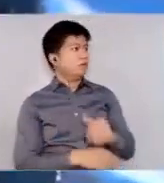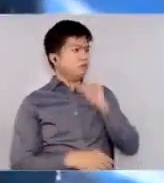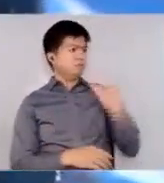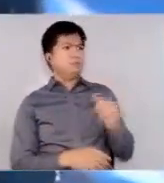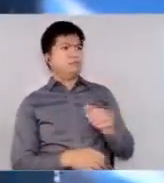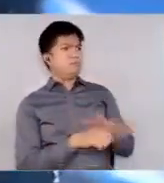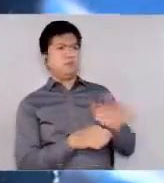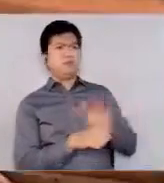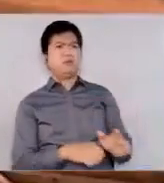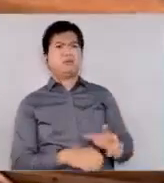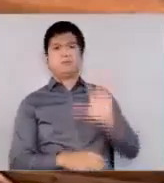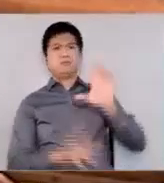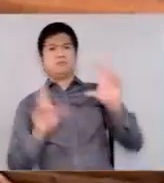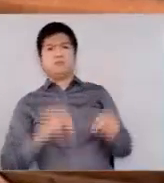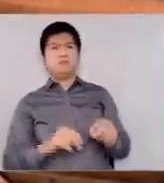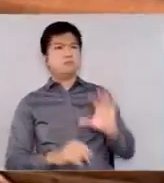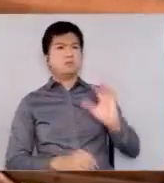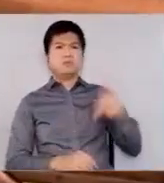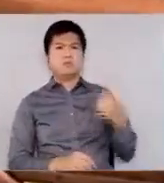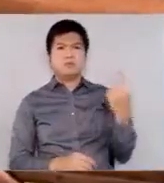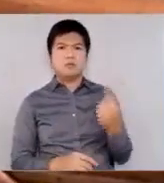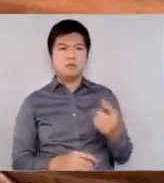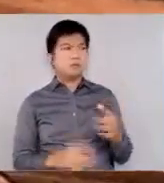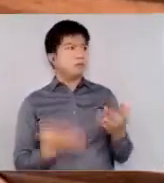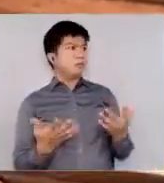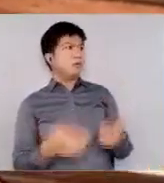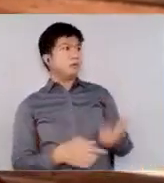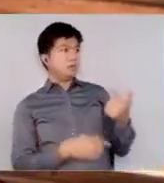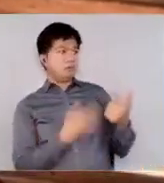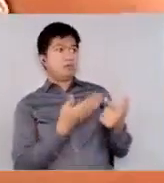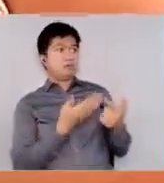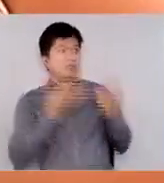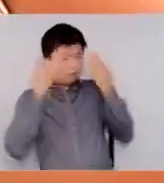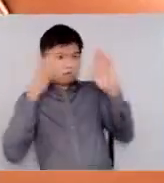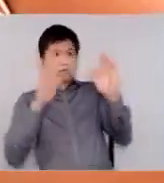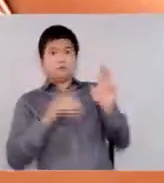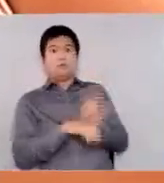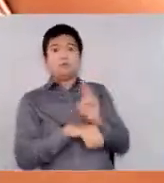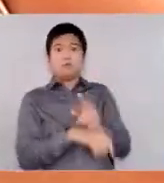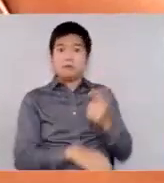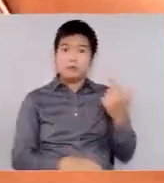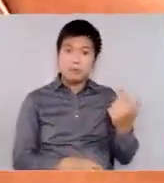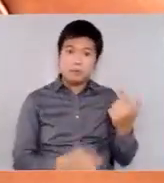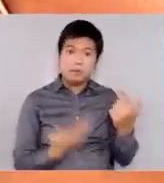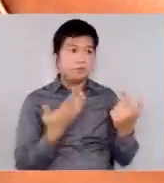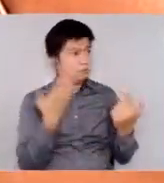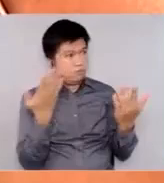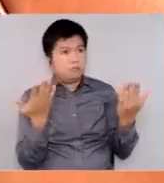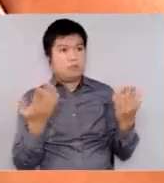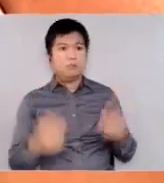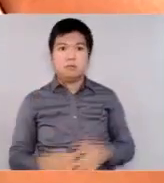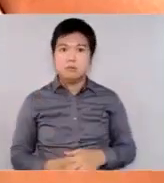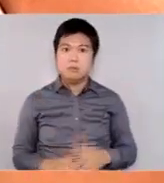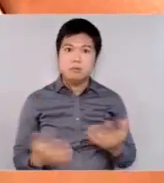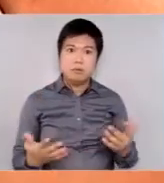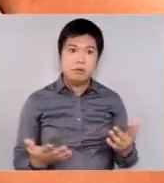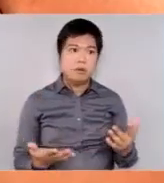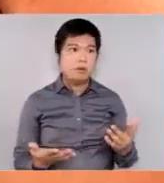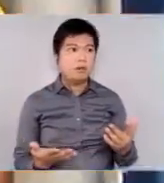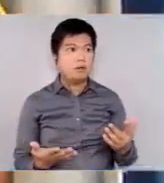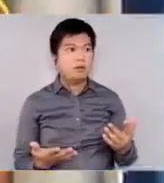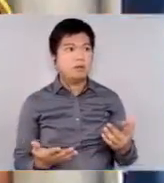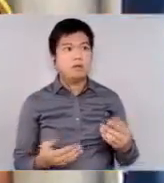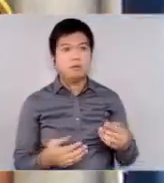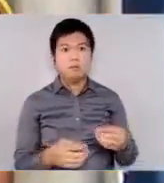yun, cellphone lang po yun. Wala po akong baril, hindi nga po ako marunong umawak ng baril eh. Wala naman pong ano eh. Binibinta na lahat sa akin